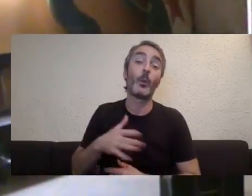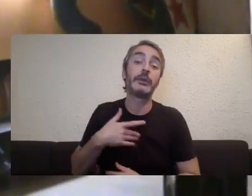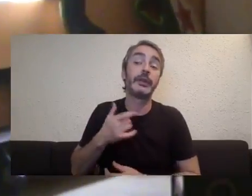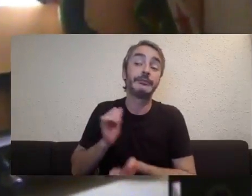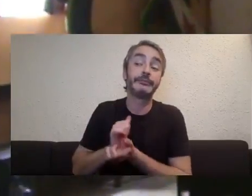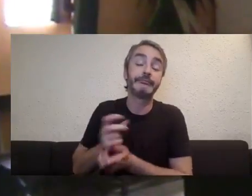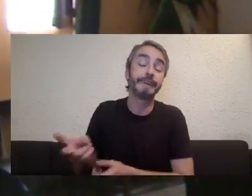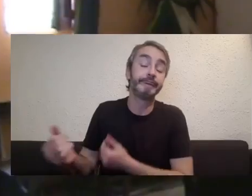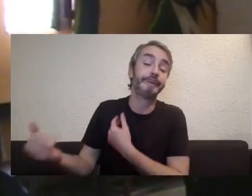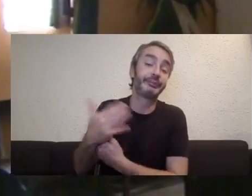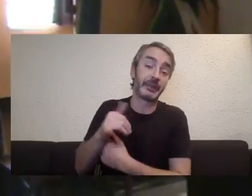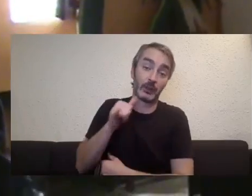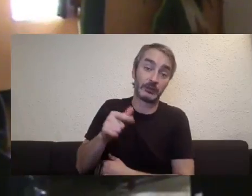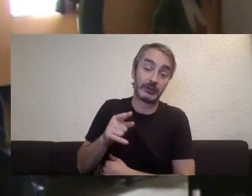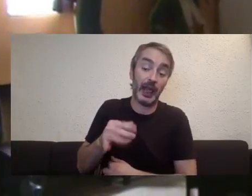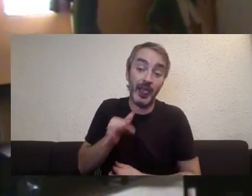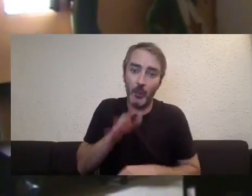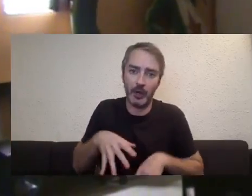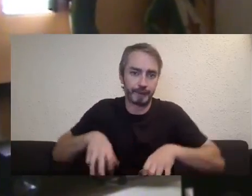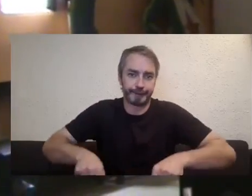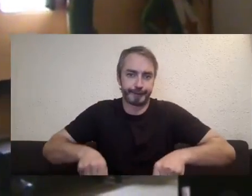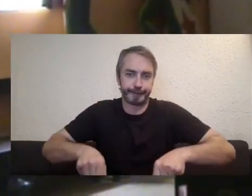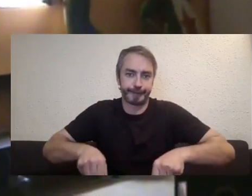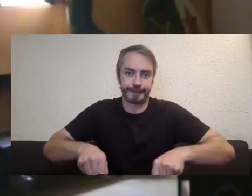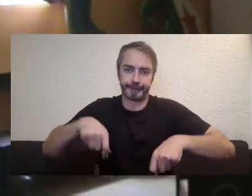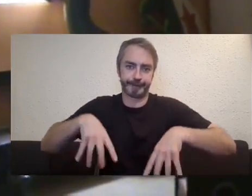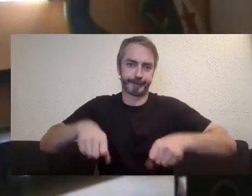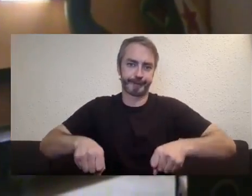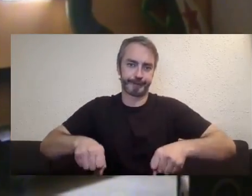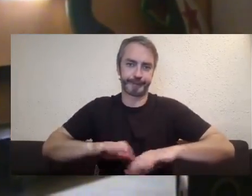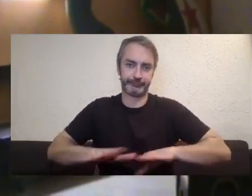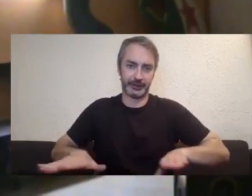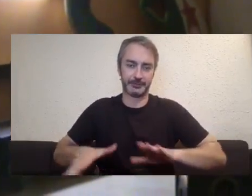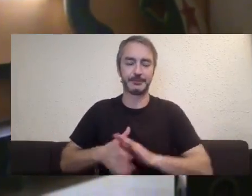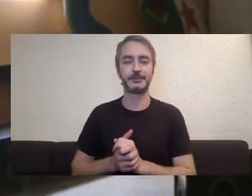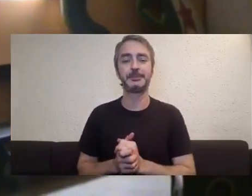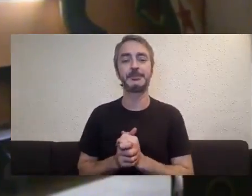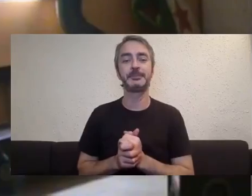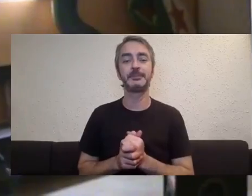i que qualsevol dia ens arribarà, però bueno, que de moment, doncs, continuem aquí.